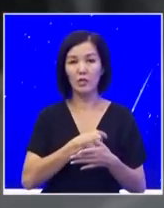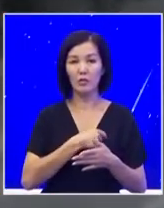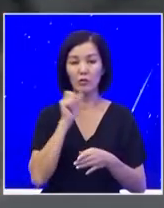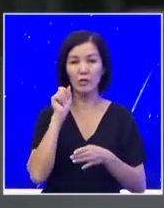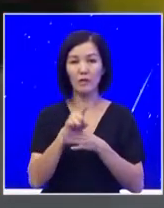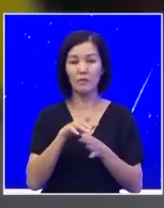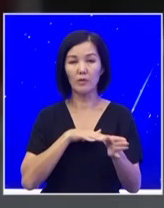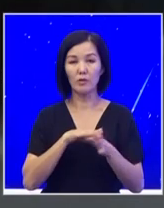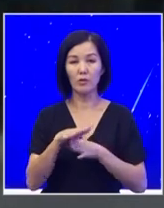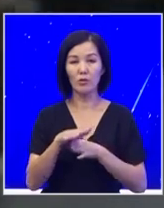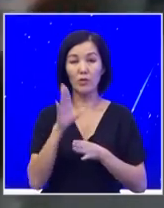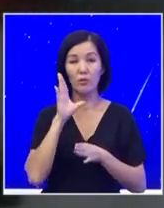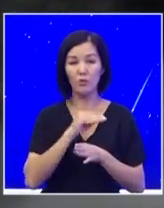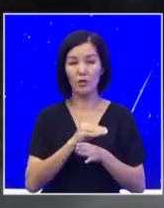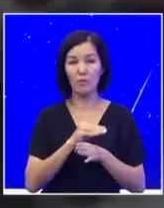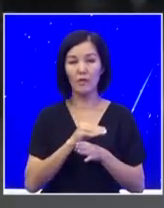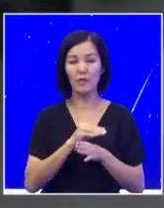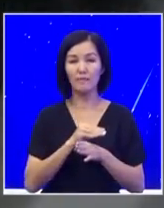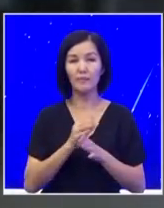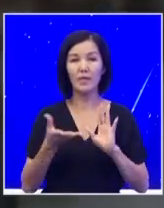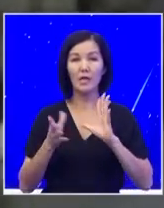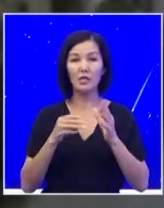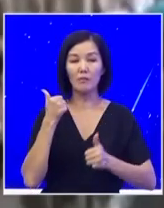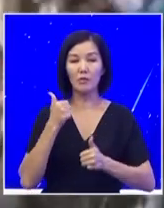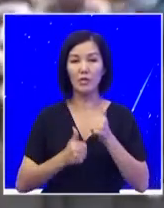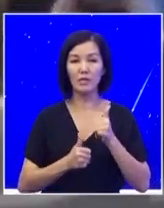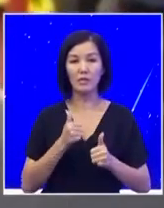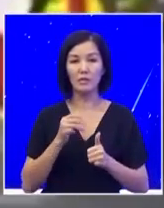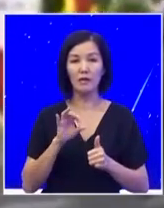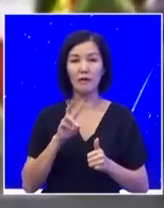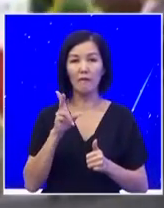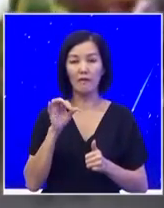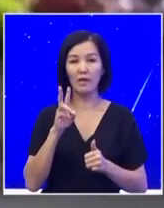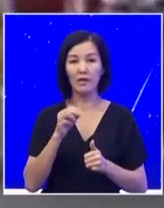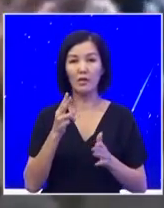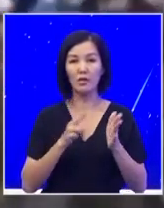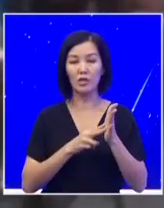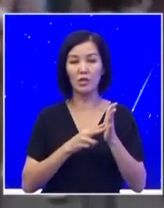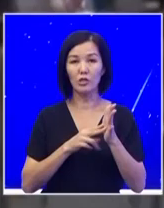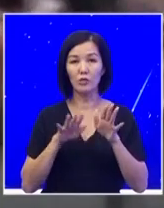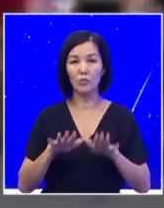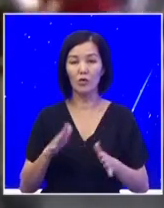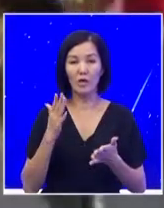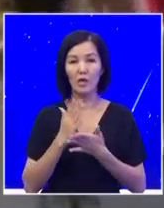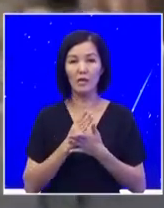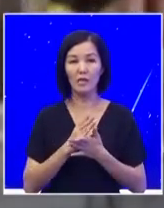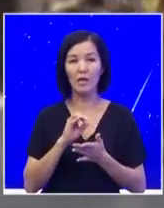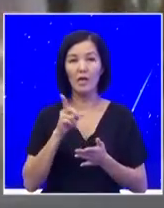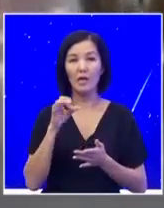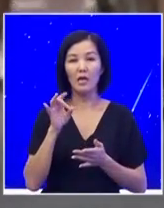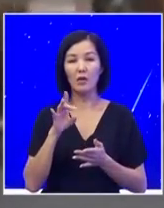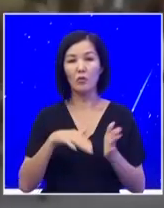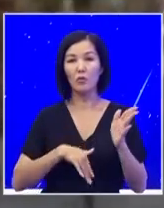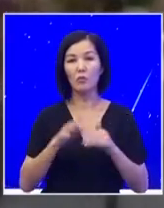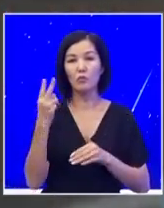тапсырмасын толық орындай білді. Осылайша жалпы жарыс қорытындысы бойынша Евгений Федоров 7-ші сатыға табан тіреді. Ал Егор Жан үздік